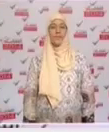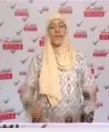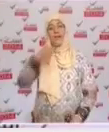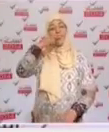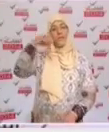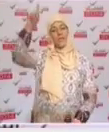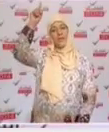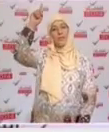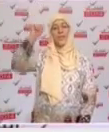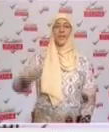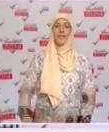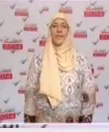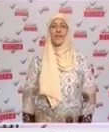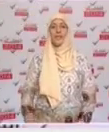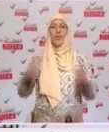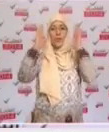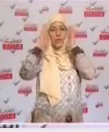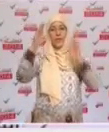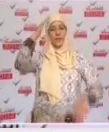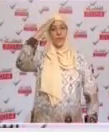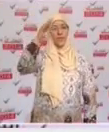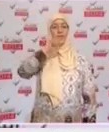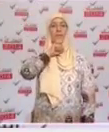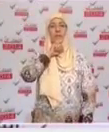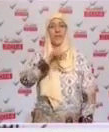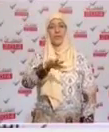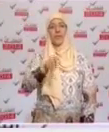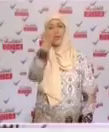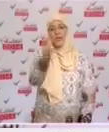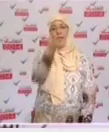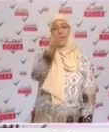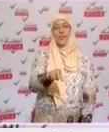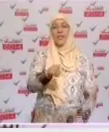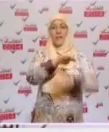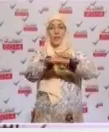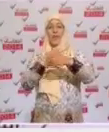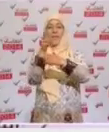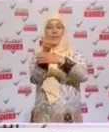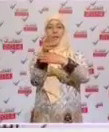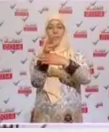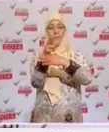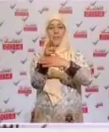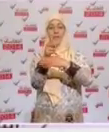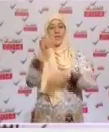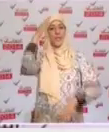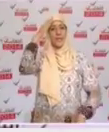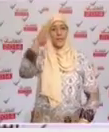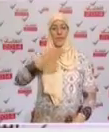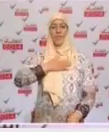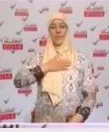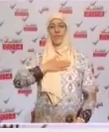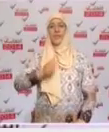بسم الله الرحمن الرحيم. الصلاة والسلام على أشرف المرسلين مواطني ومواطنات ولاية المهدية عاصمة الفاطميين. السلام عليكم ورحمة